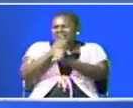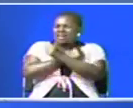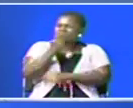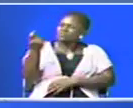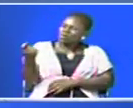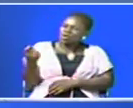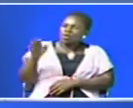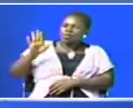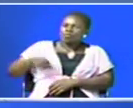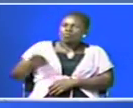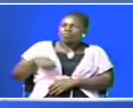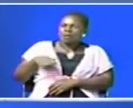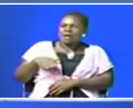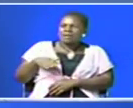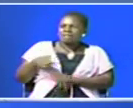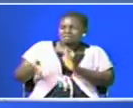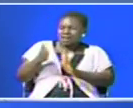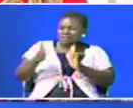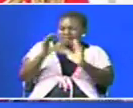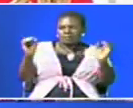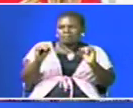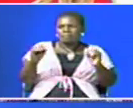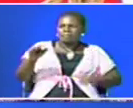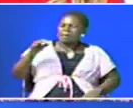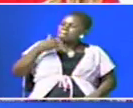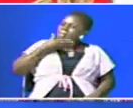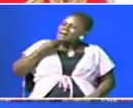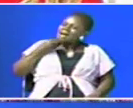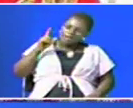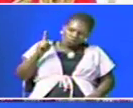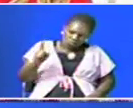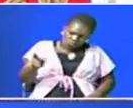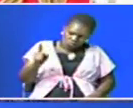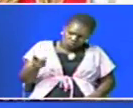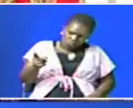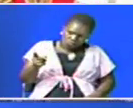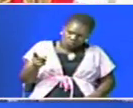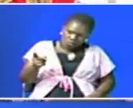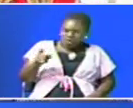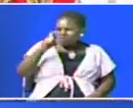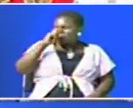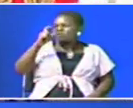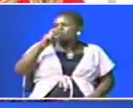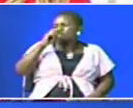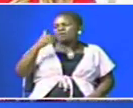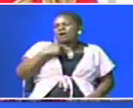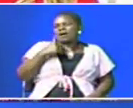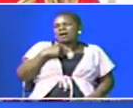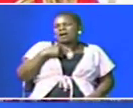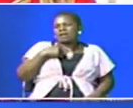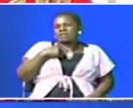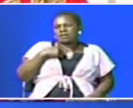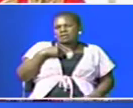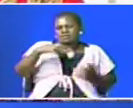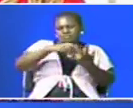mwanamke huwa hareact haraka. Mwanamme ana ule wivu wa kuwa tumeachana na